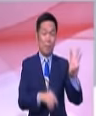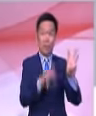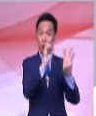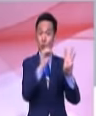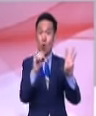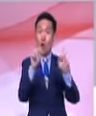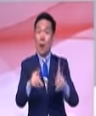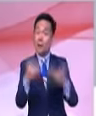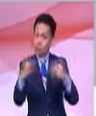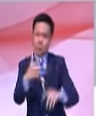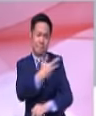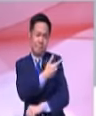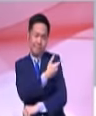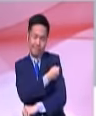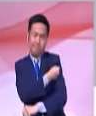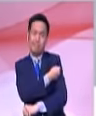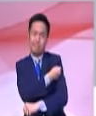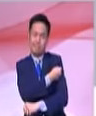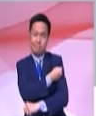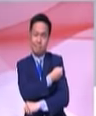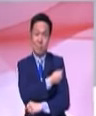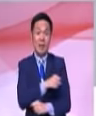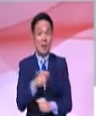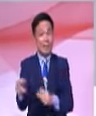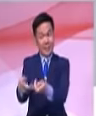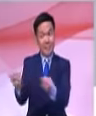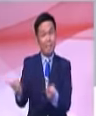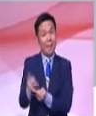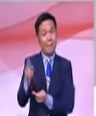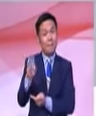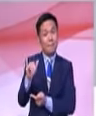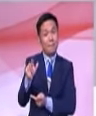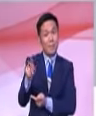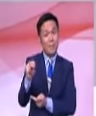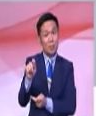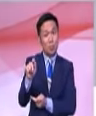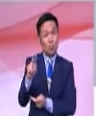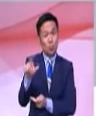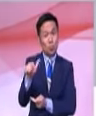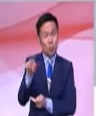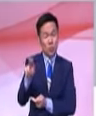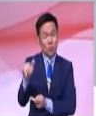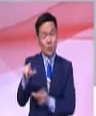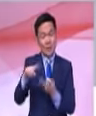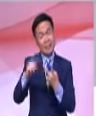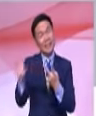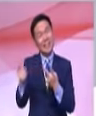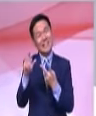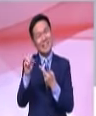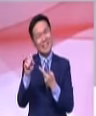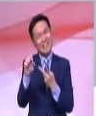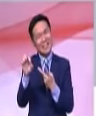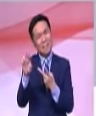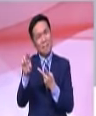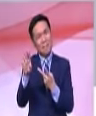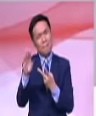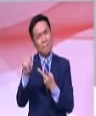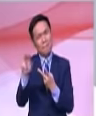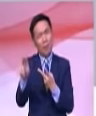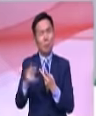penerima dari daerah Bintulu termasuk juga daerah Sabah. Baik, bersama saya ketika